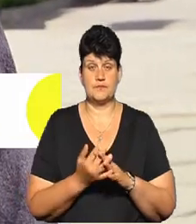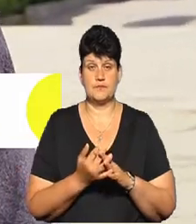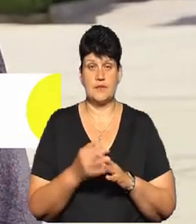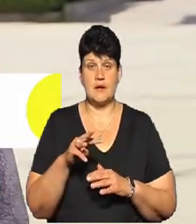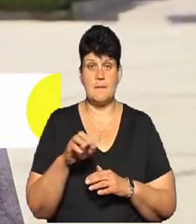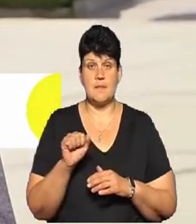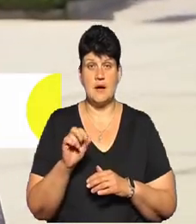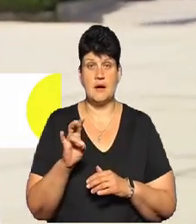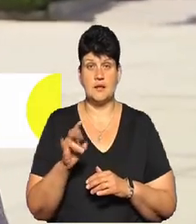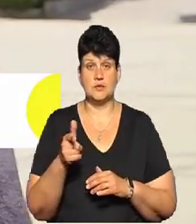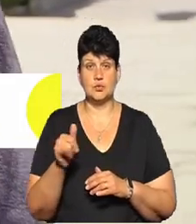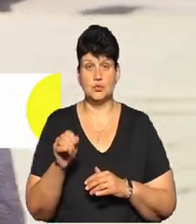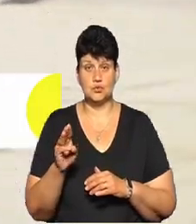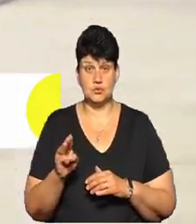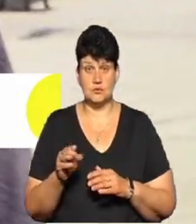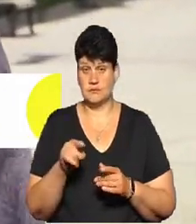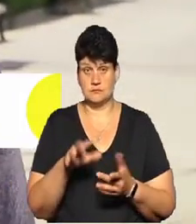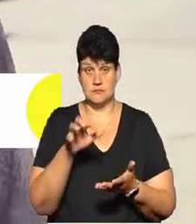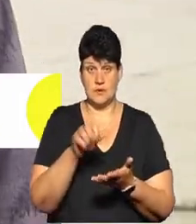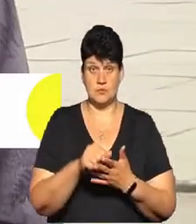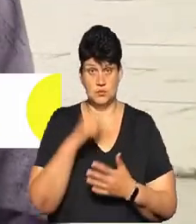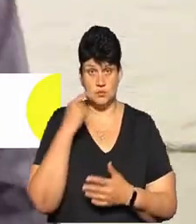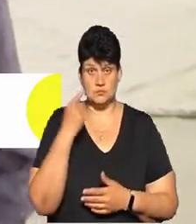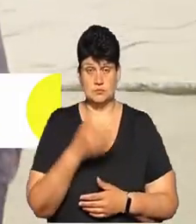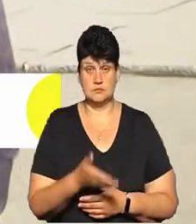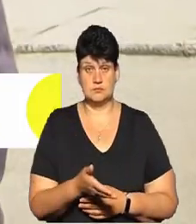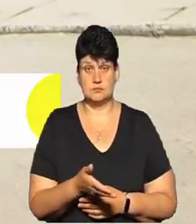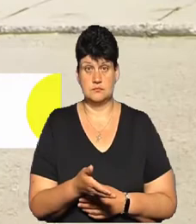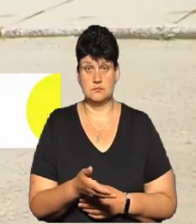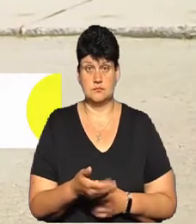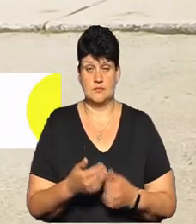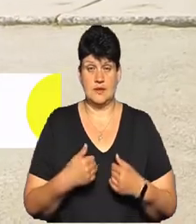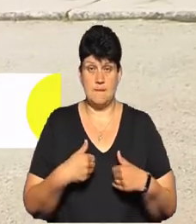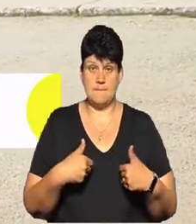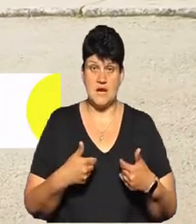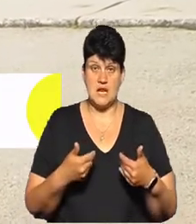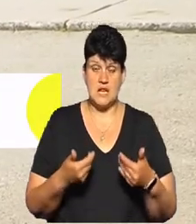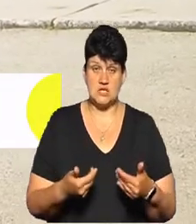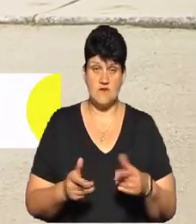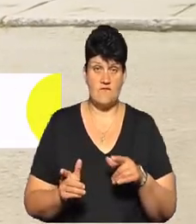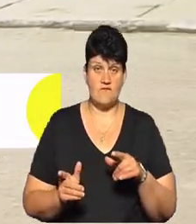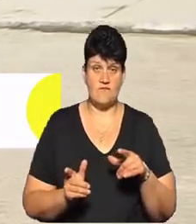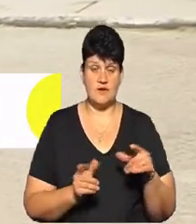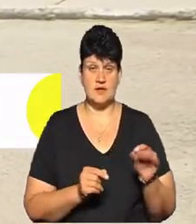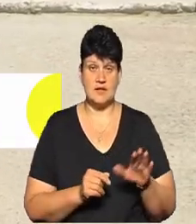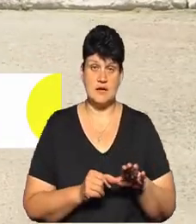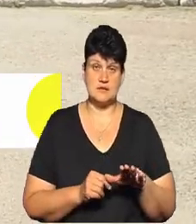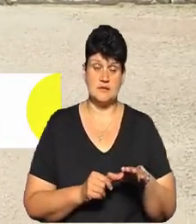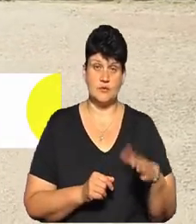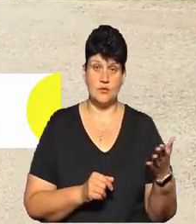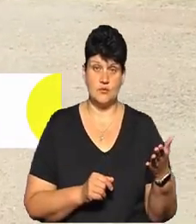оказался оккупированным российскими войсками. Нам предложили выехать на сторону к